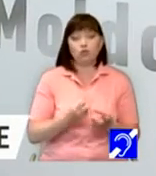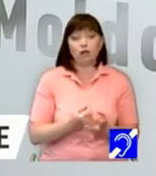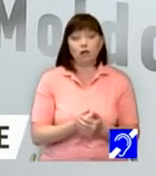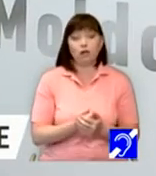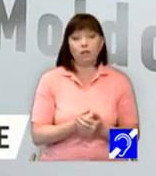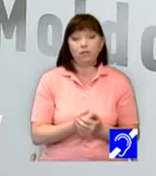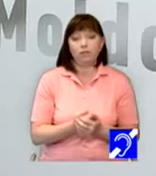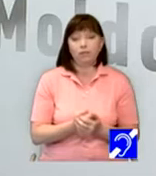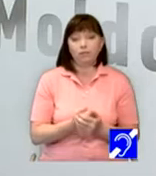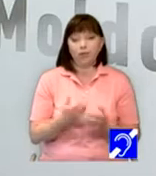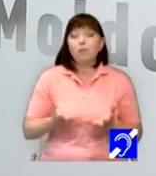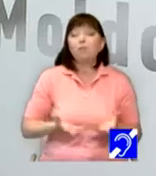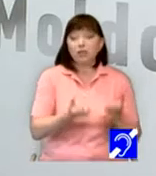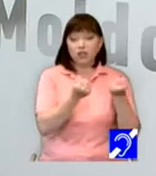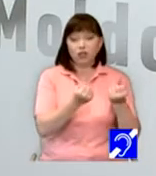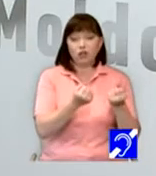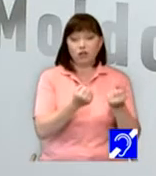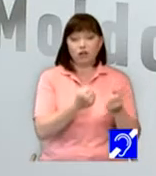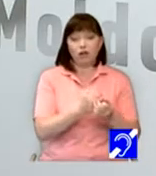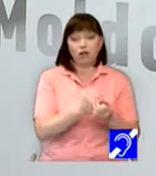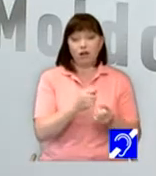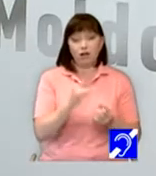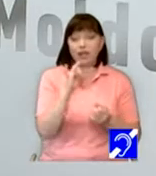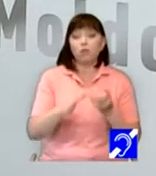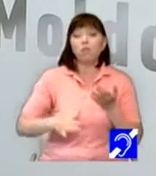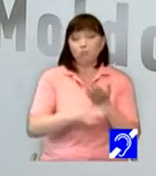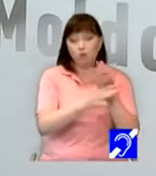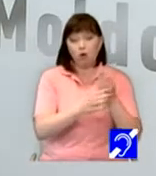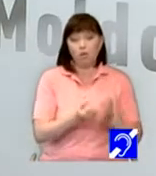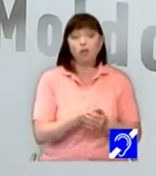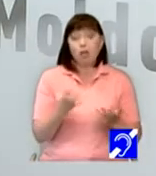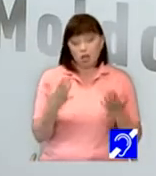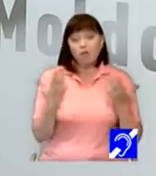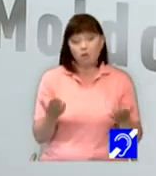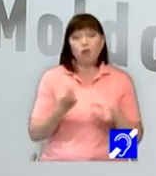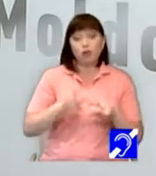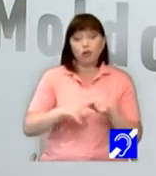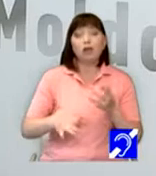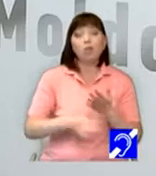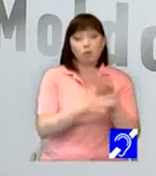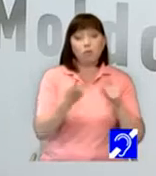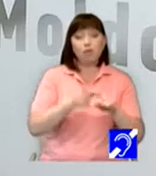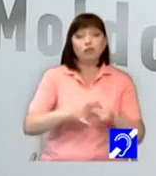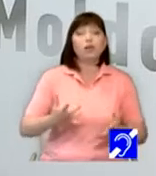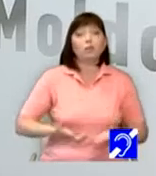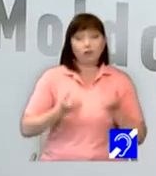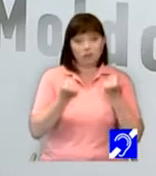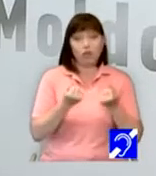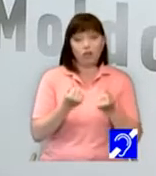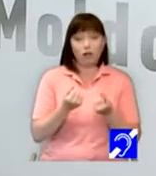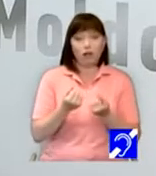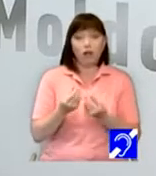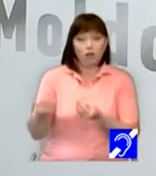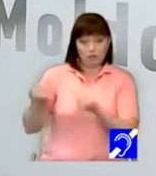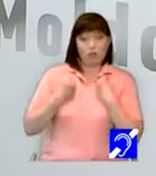e nevoie de o susținere, de un ajutor și iată că acest ajutor, această susținere a venit din